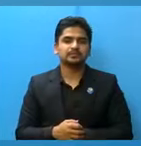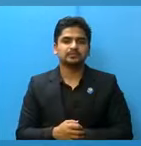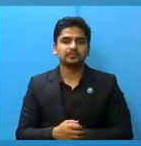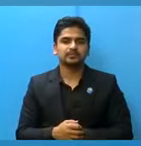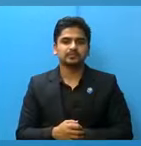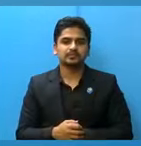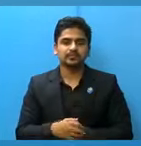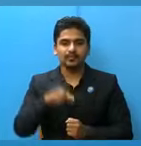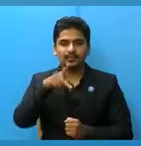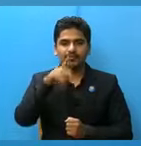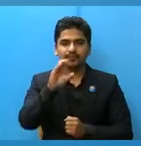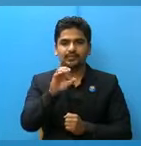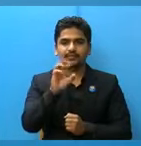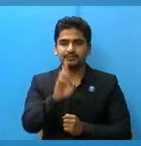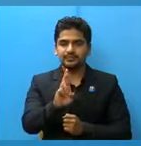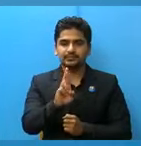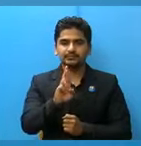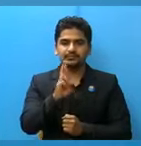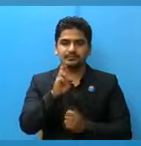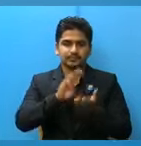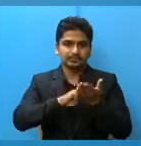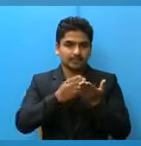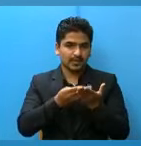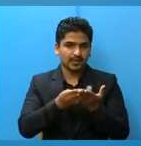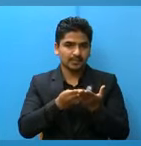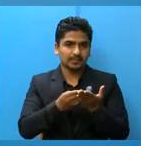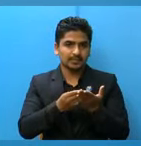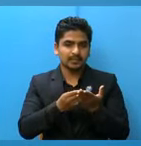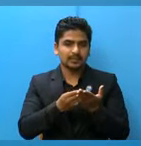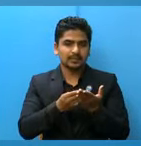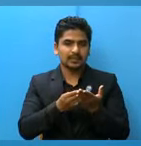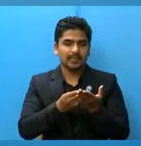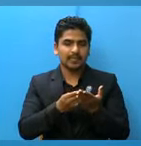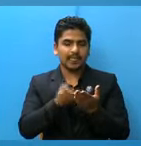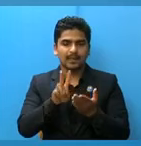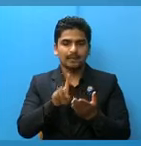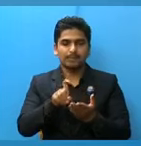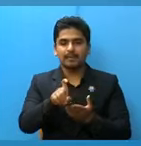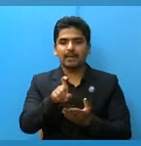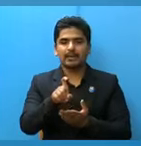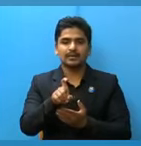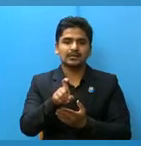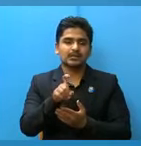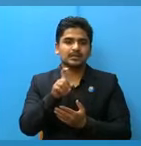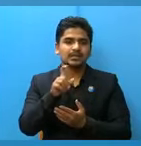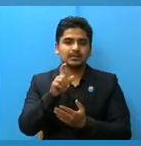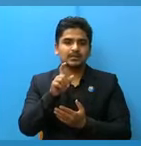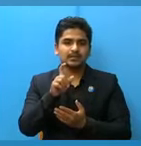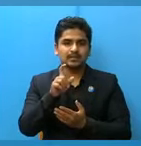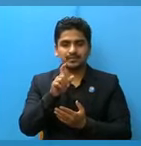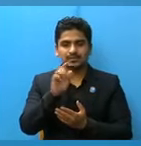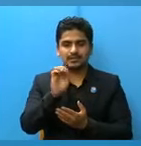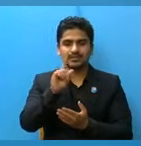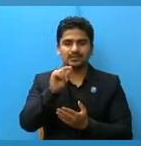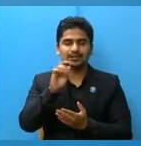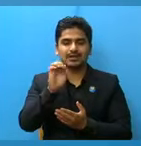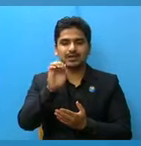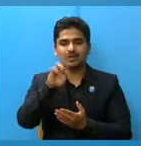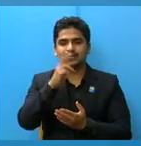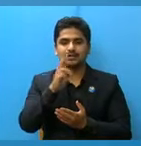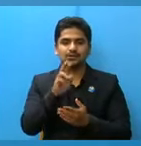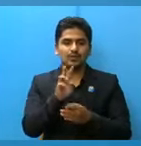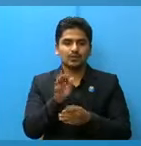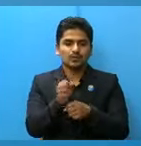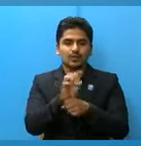यो PCR वने को यो चाहिए बाइरस को यो SARS coronavirus 2